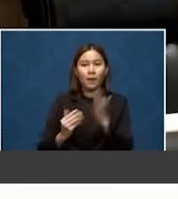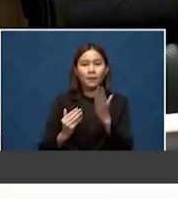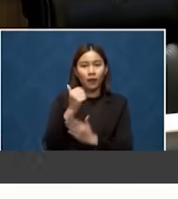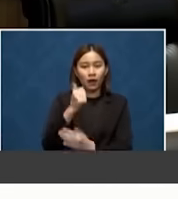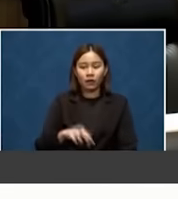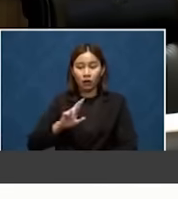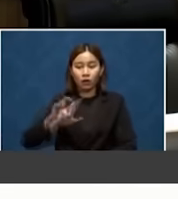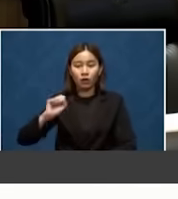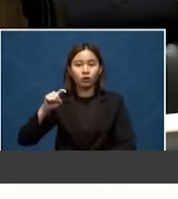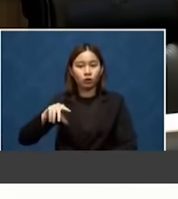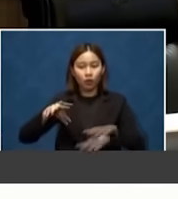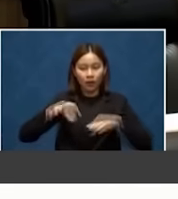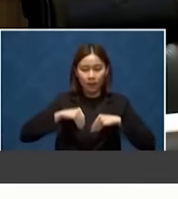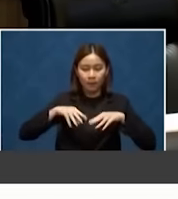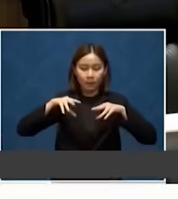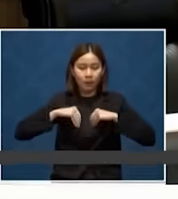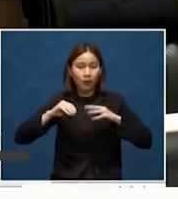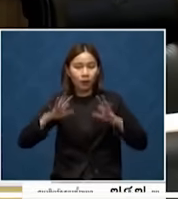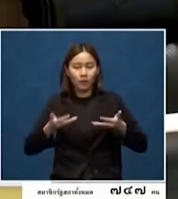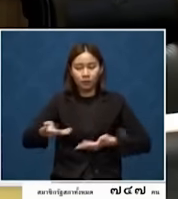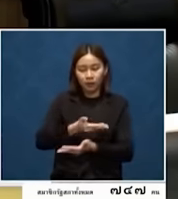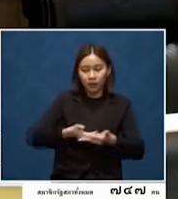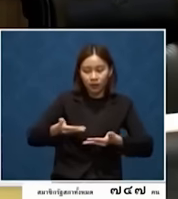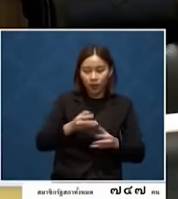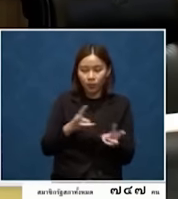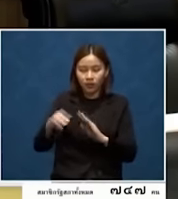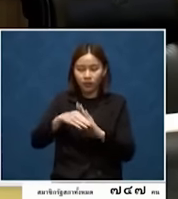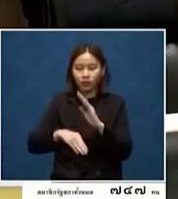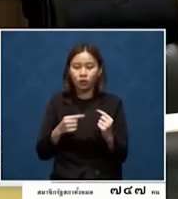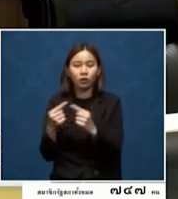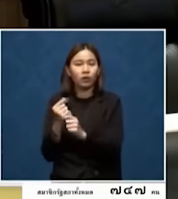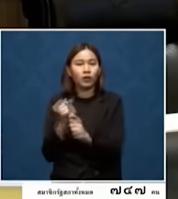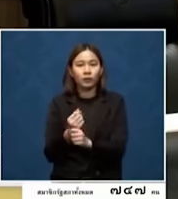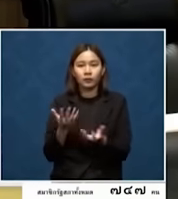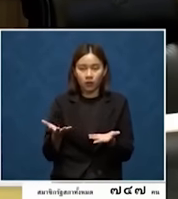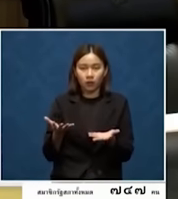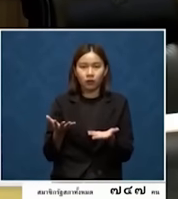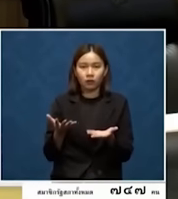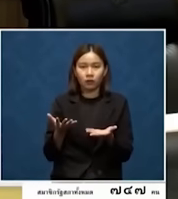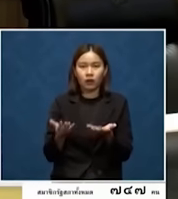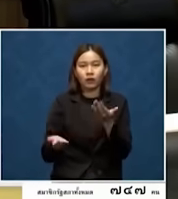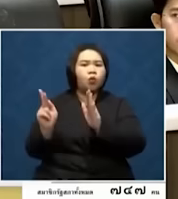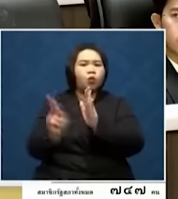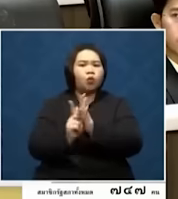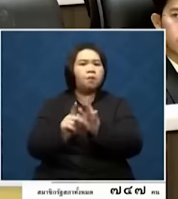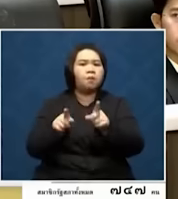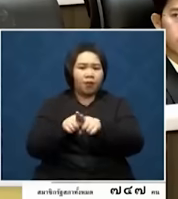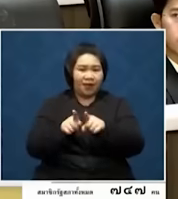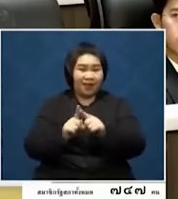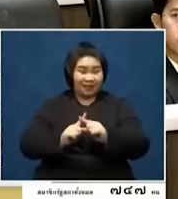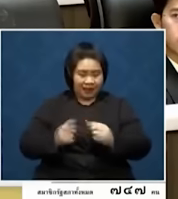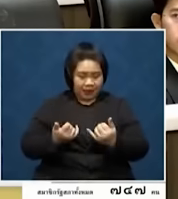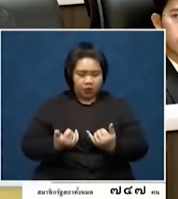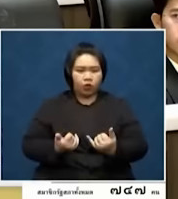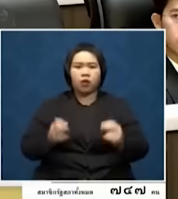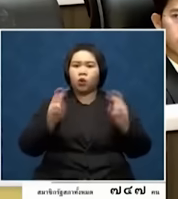จะรับไม่รับจะพิจารณาอย่างไรหรือไม่เนี่ยเป็นเรื่องของสภาครับ แต่เมื่อขณะนี้มีย